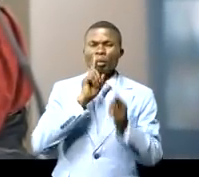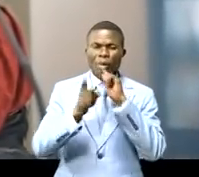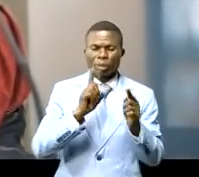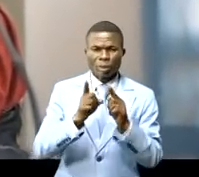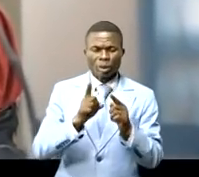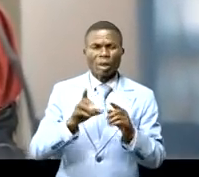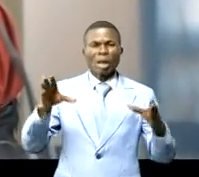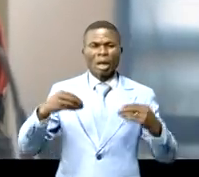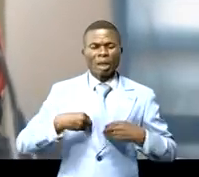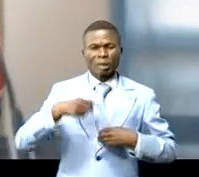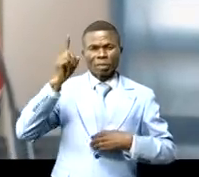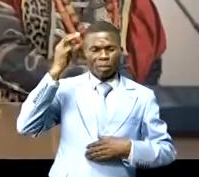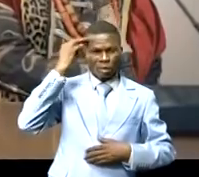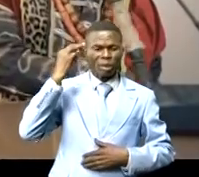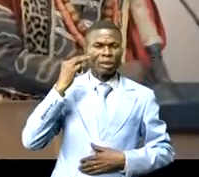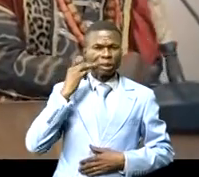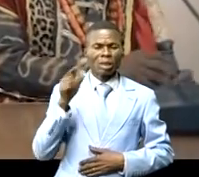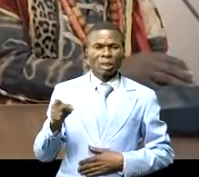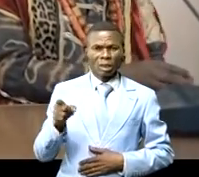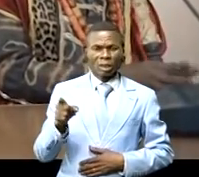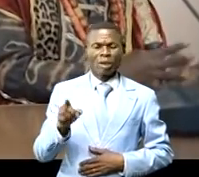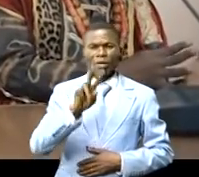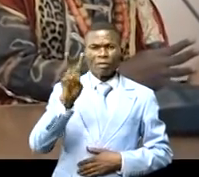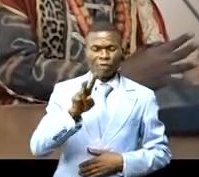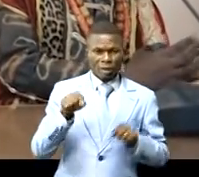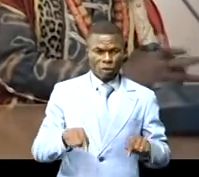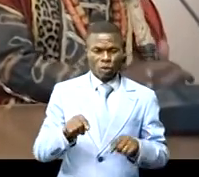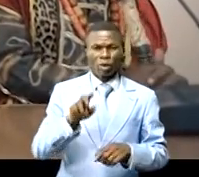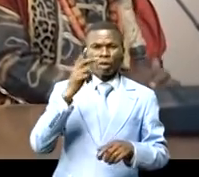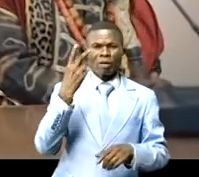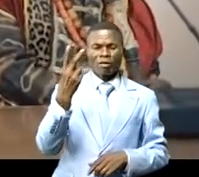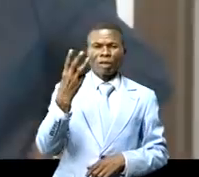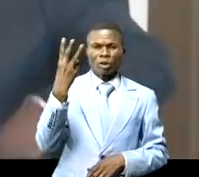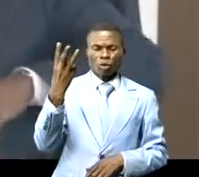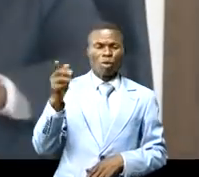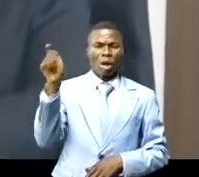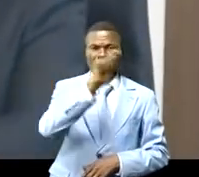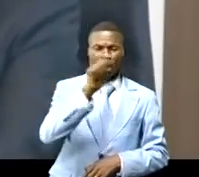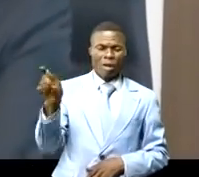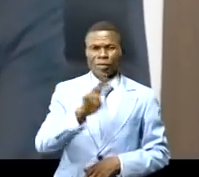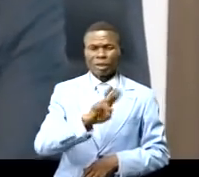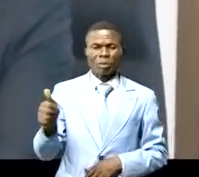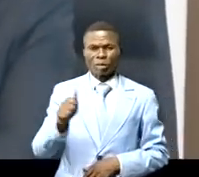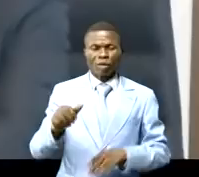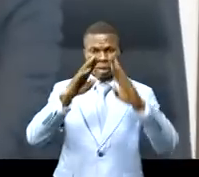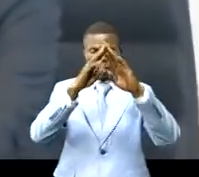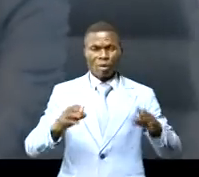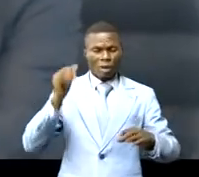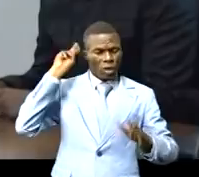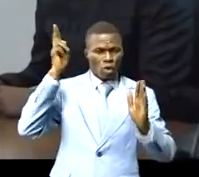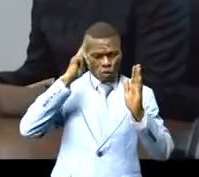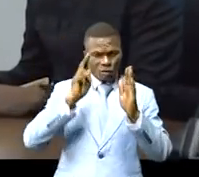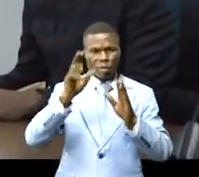lui accordé par les chefs de l'exécutif national ce vendredi 23 avril 2021 à l'immeuble du gouvernement dans la commune de la